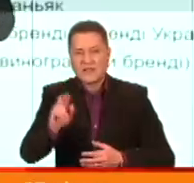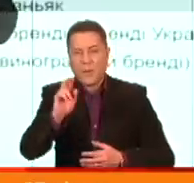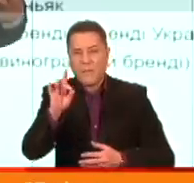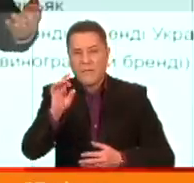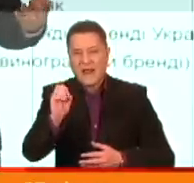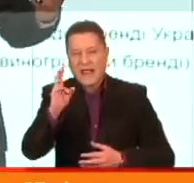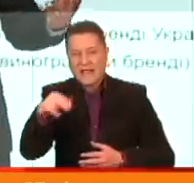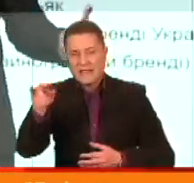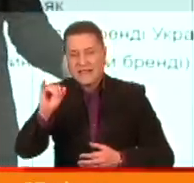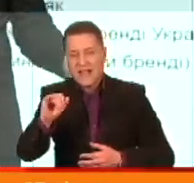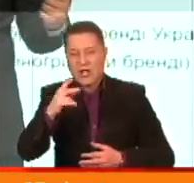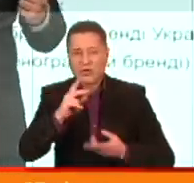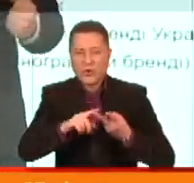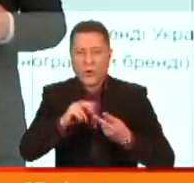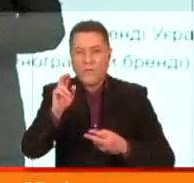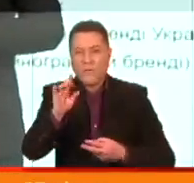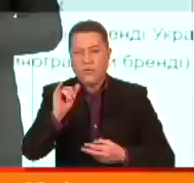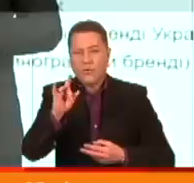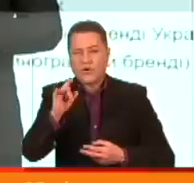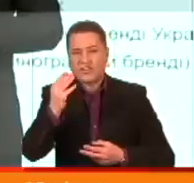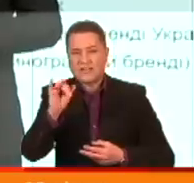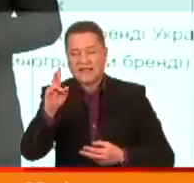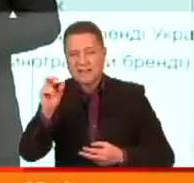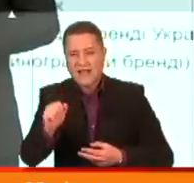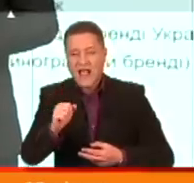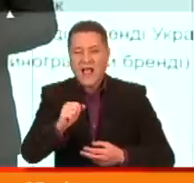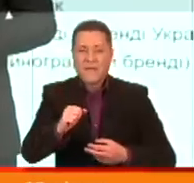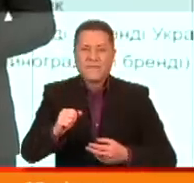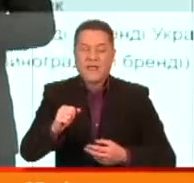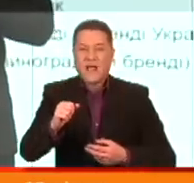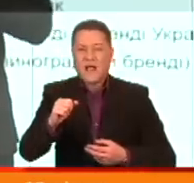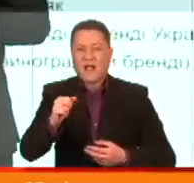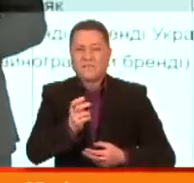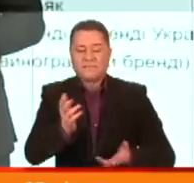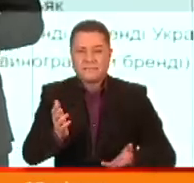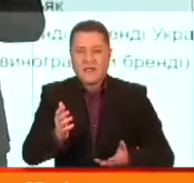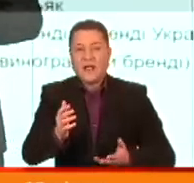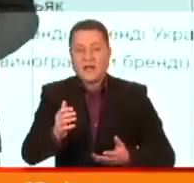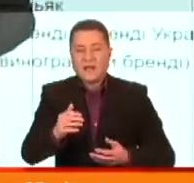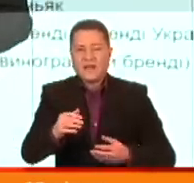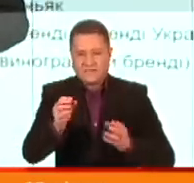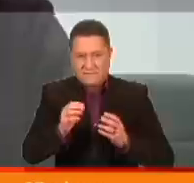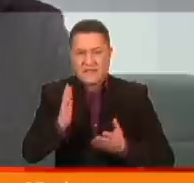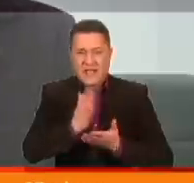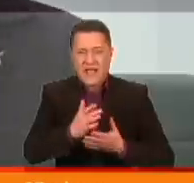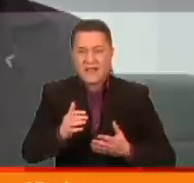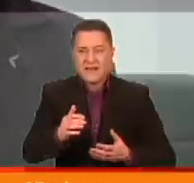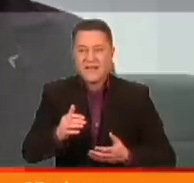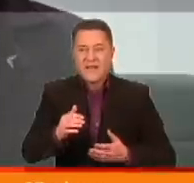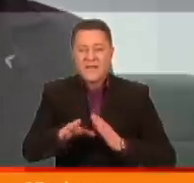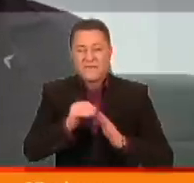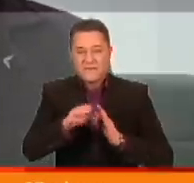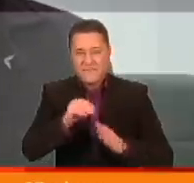бренді. Друге місце – у бурштинку, третє – в гайстру. К'янок та укрняк також у десятці лідерів. Звичайно, це